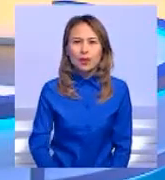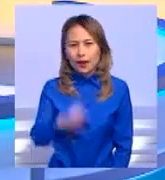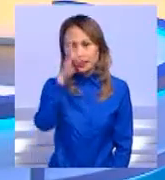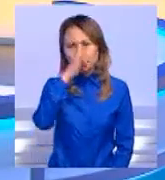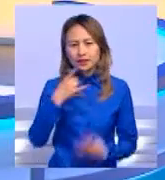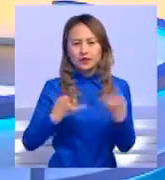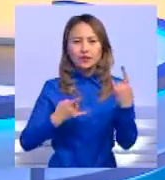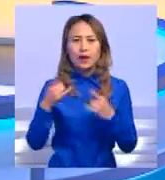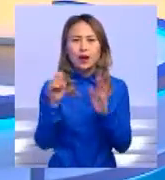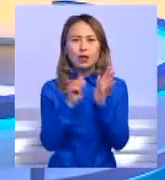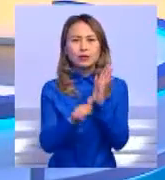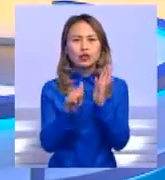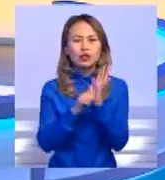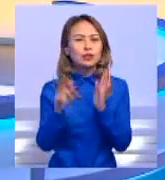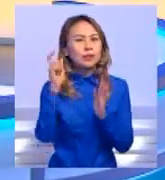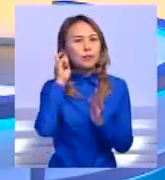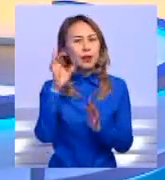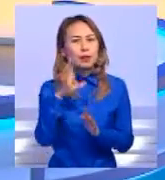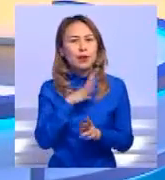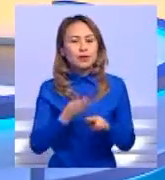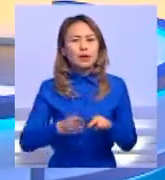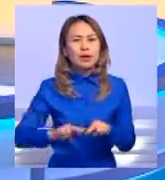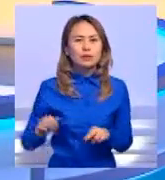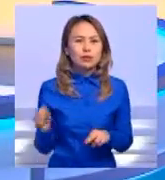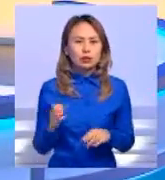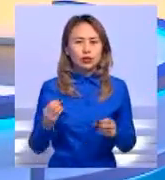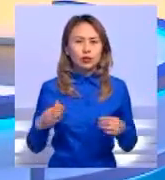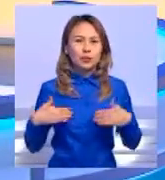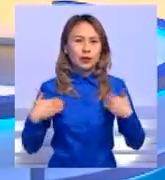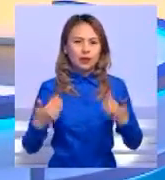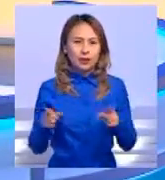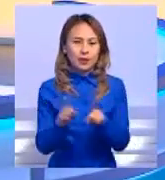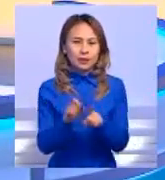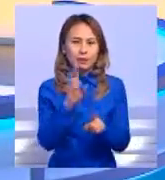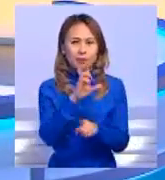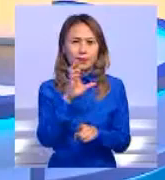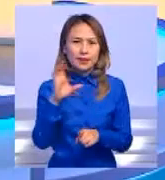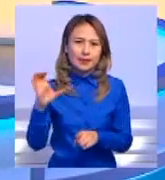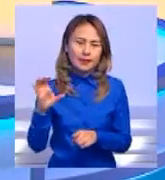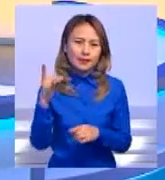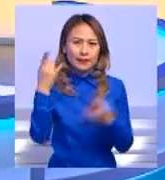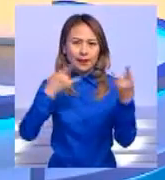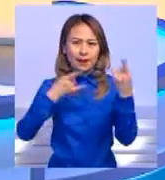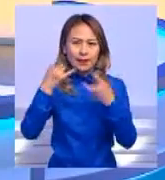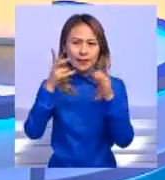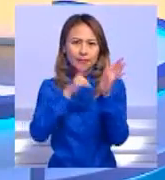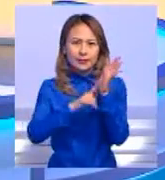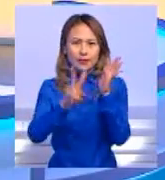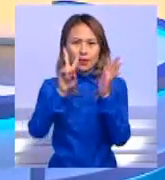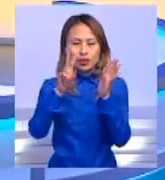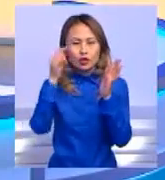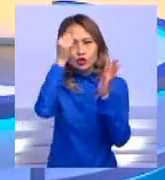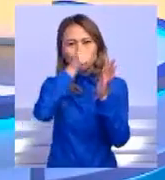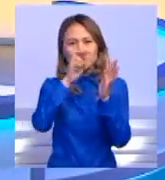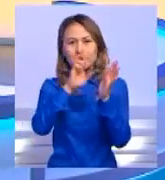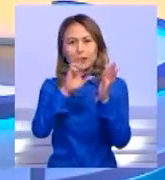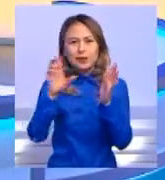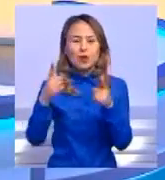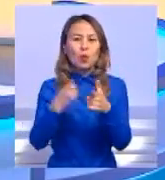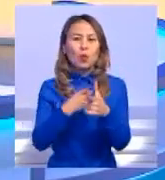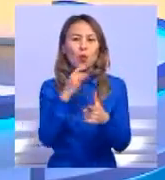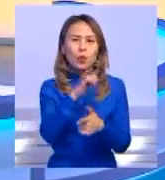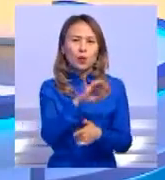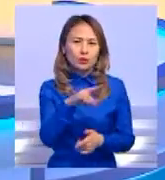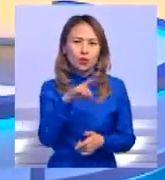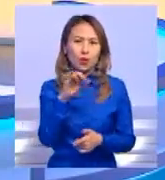Қазақ телевизиясының 60 жылдығы мен британдық әріптестерімізде құттықтап жатыр. Айтпақшы, BBC телеарнасына биыл 82 жыл. BBC